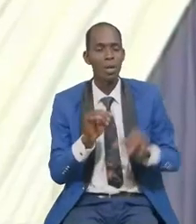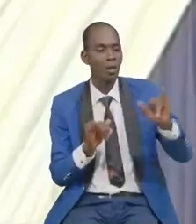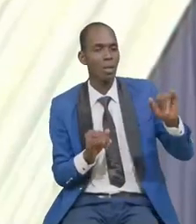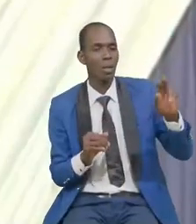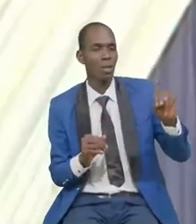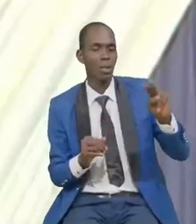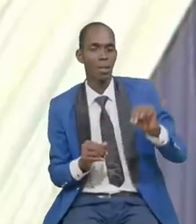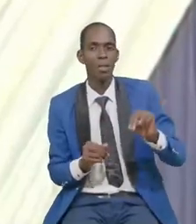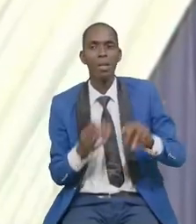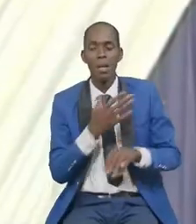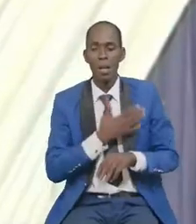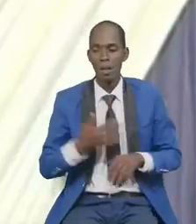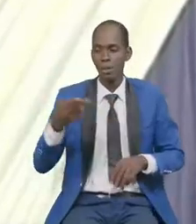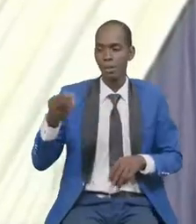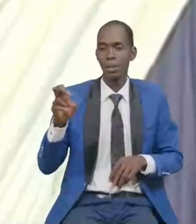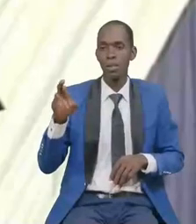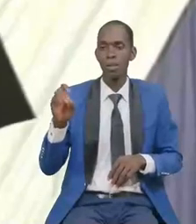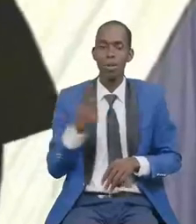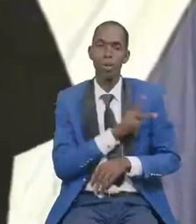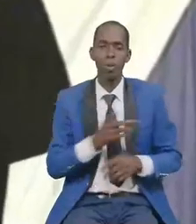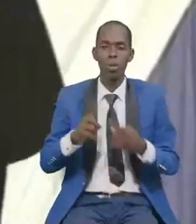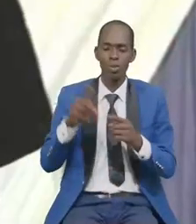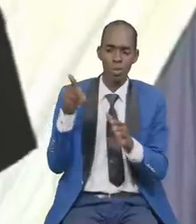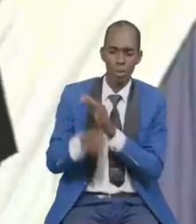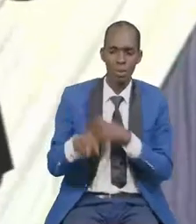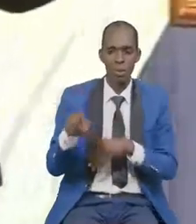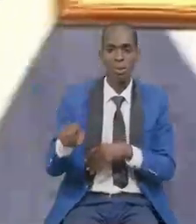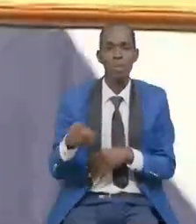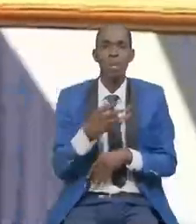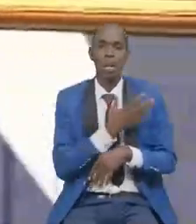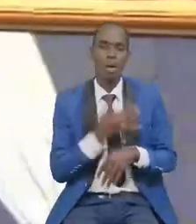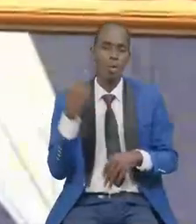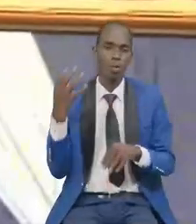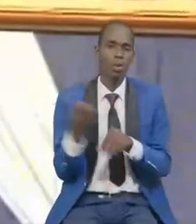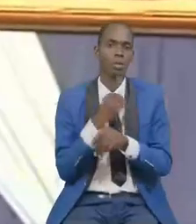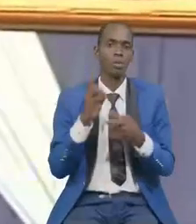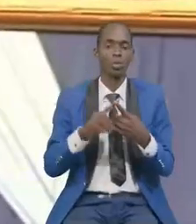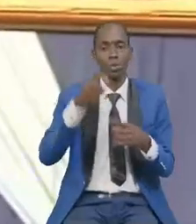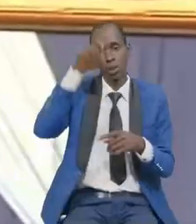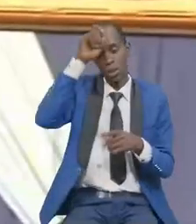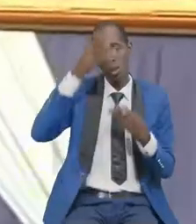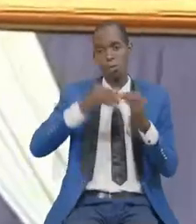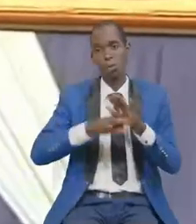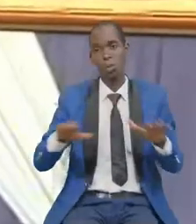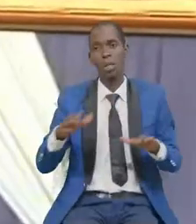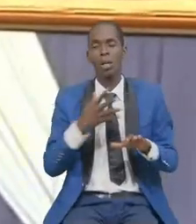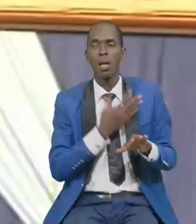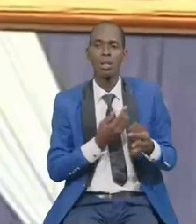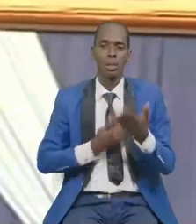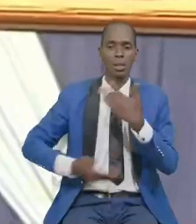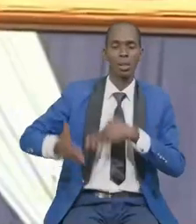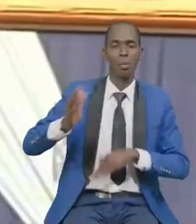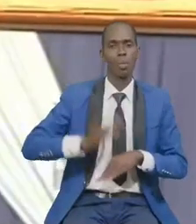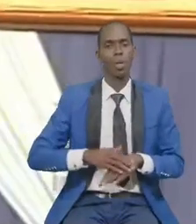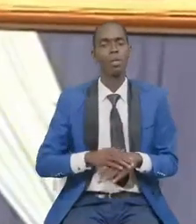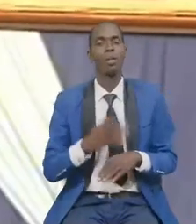Et on voulait le tuer. Il a été porté en Égypte. Il est revenu après. Et il a mené une vie normale. Il avait faim.